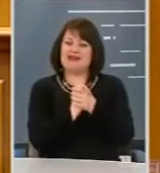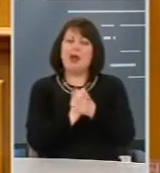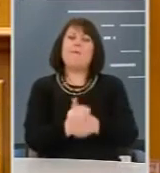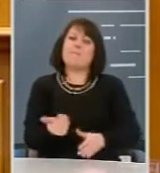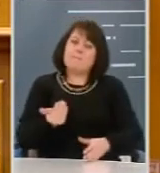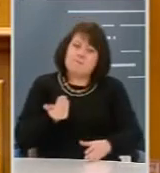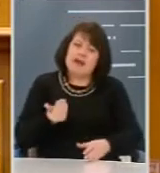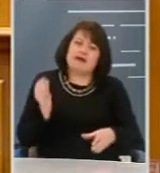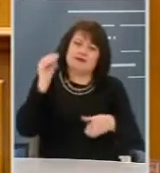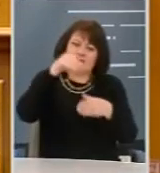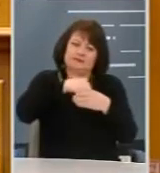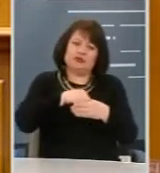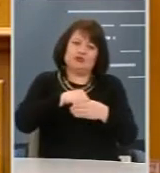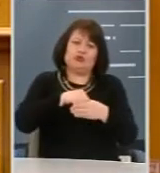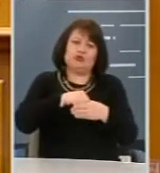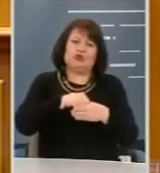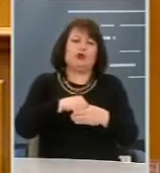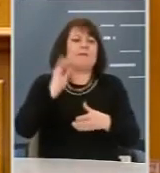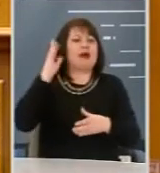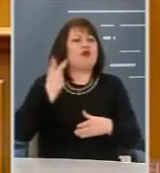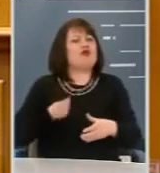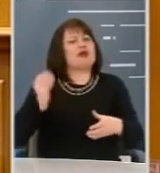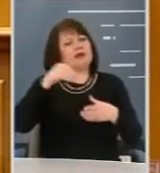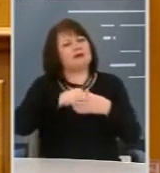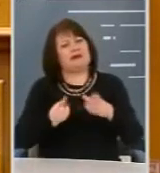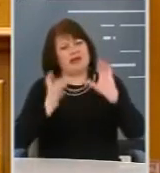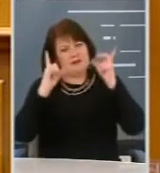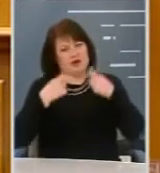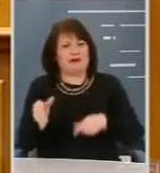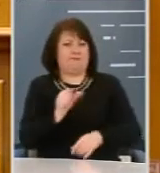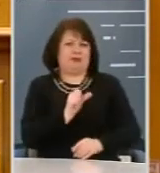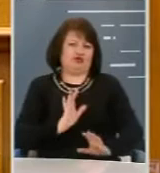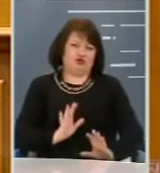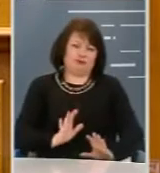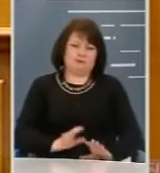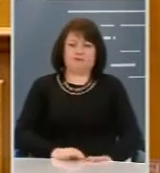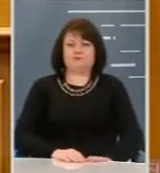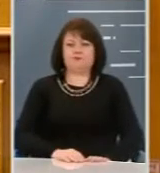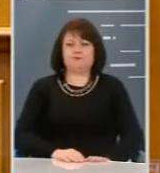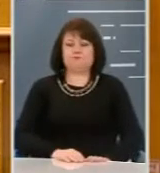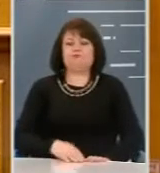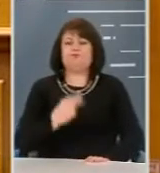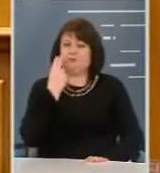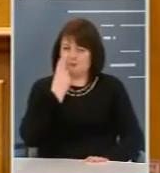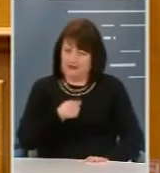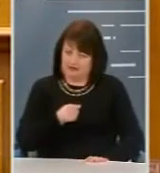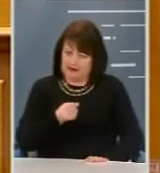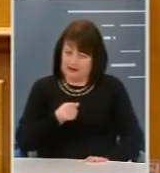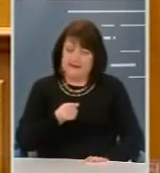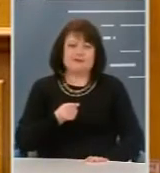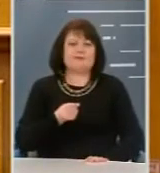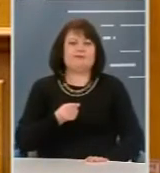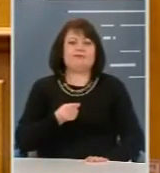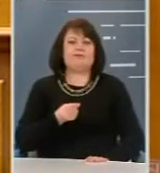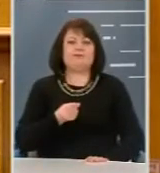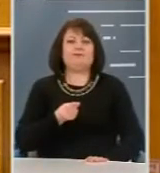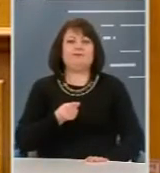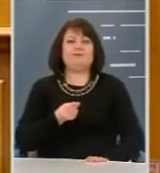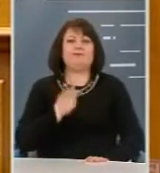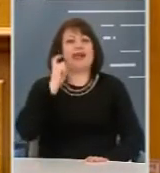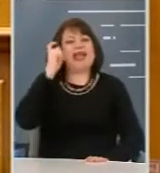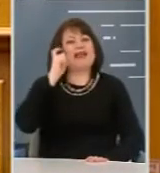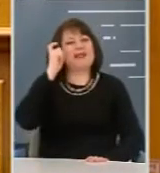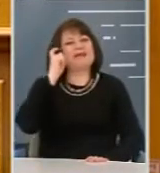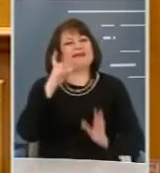πριν ενσωματωθεί η κυρία Μπακογιάννη στη Νέα Δημοκρατία. Και είναι φανερό ότι αυτή η πορισματική